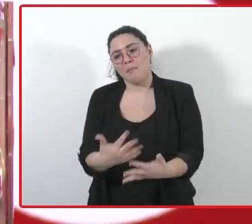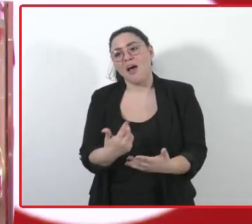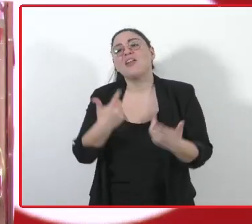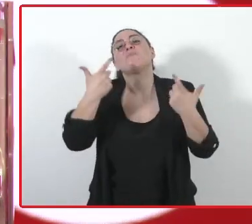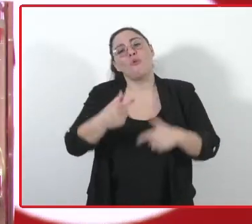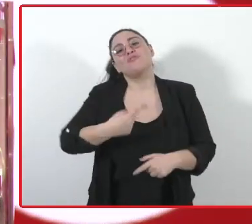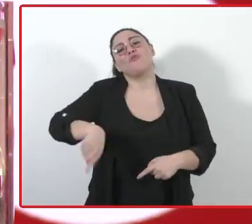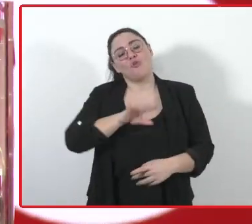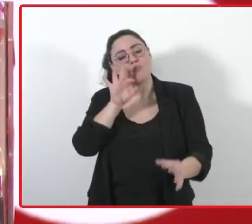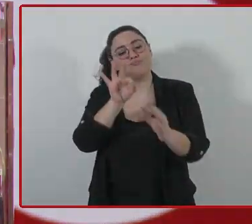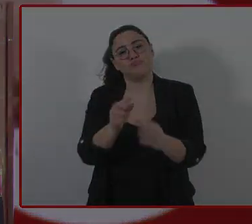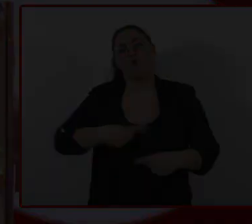Grazie